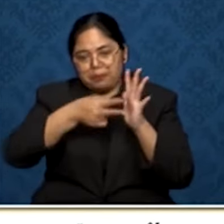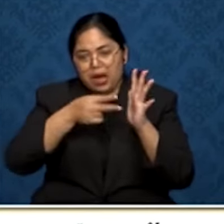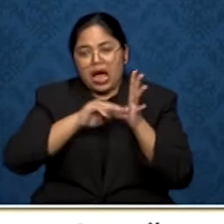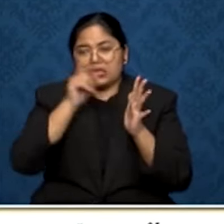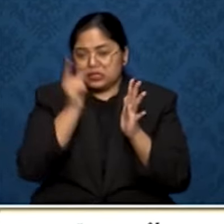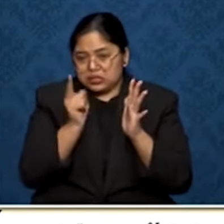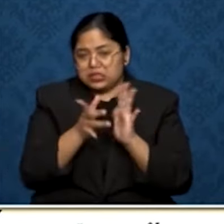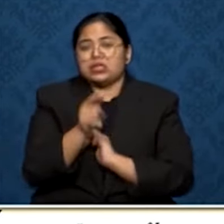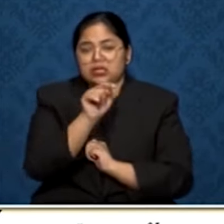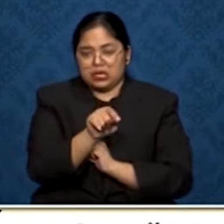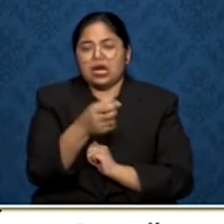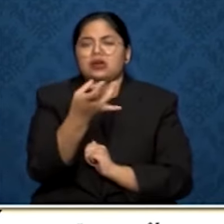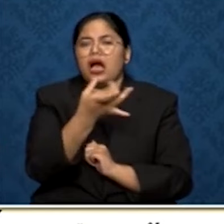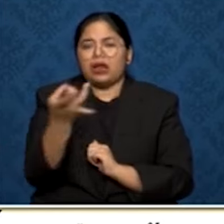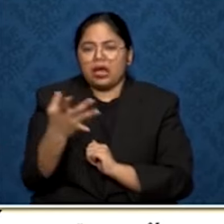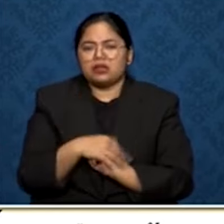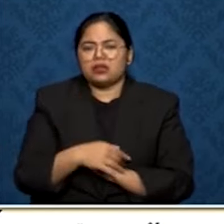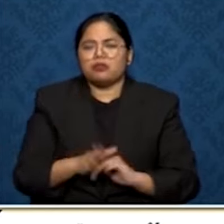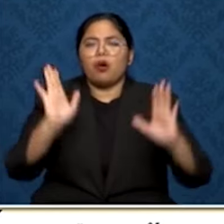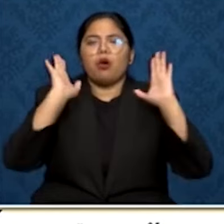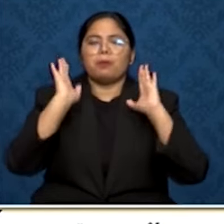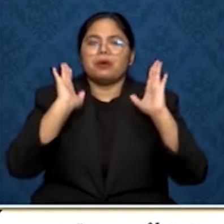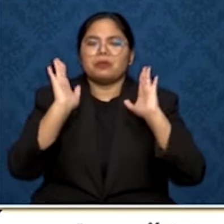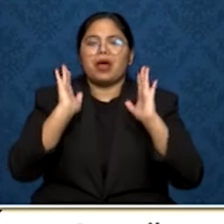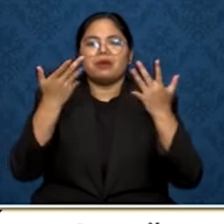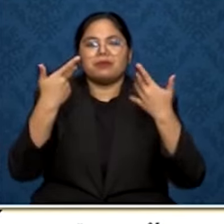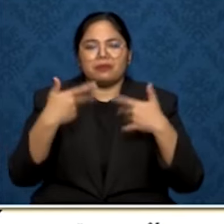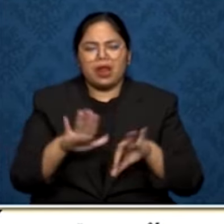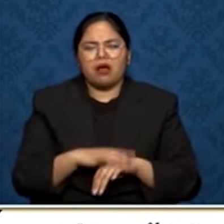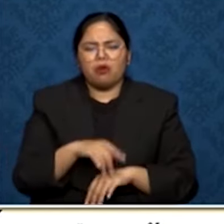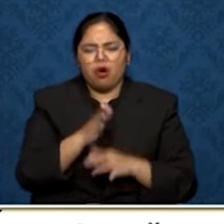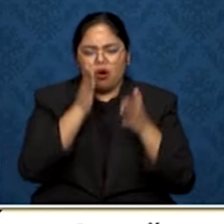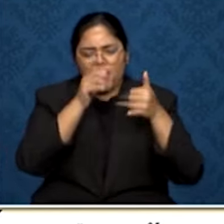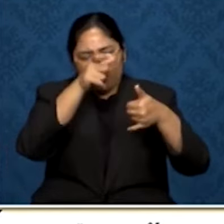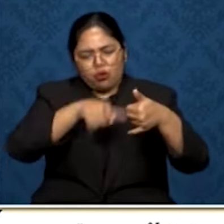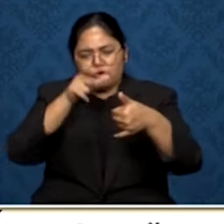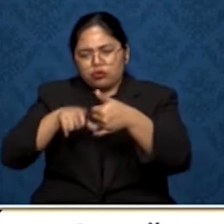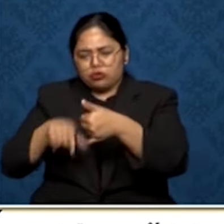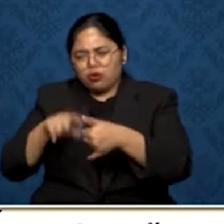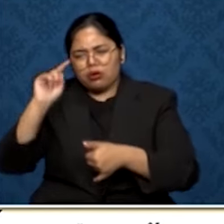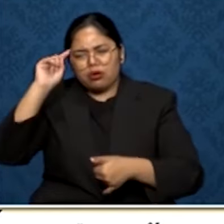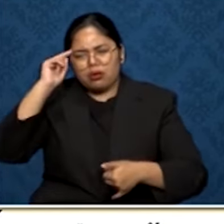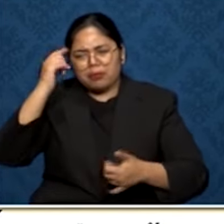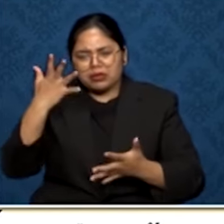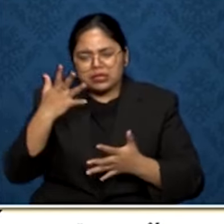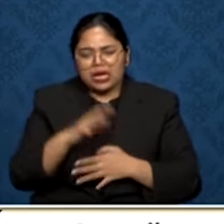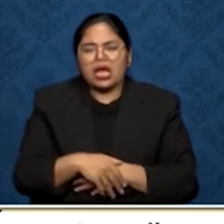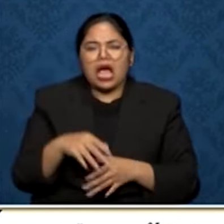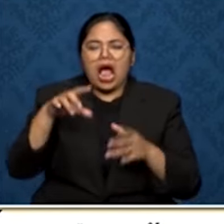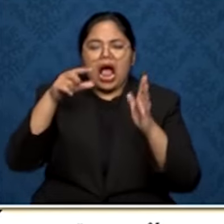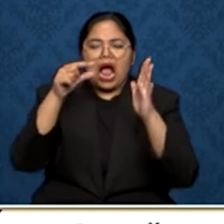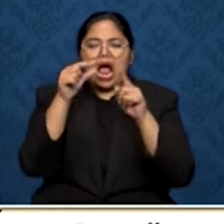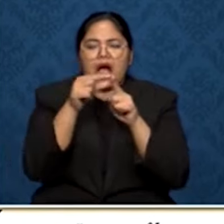อภิปลายมานี้เนี่ยจะสังเกตได้เลยครัว่าพอทกคนไม่เข้าใจคำหมายว soft power ทุกคนกจะใช้ไปในทางที่ผิด